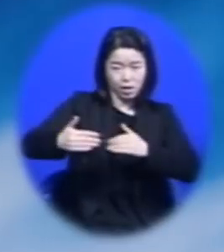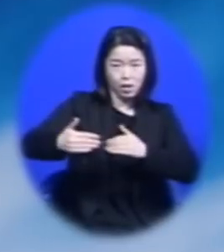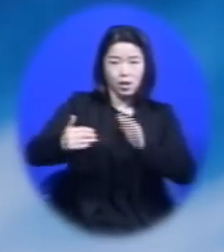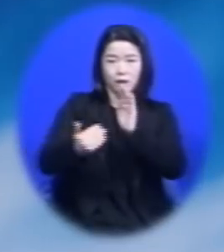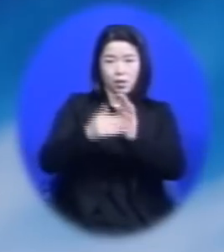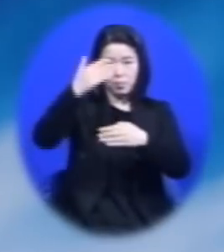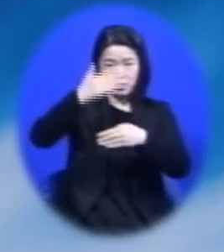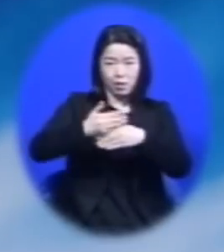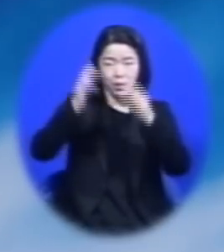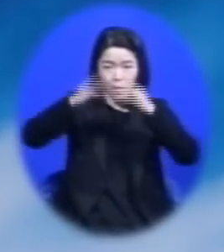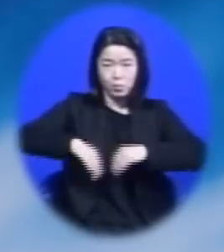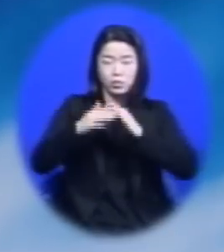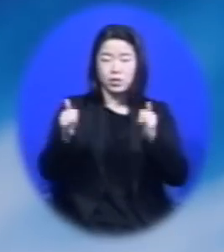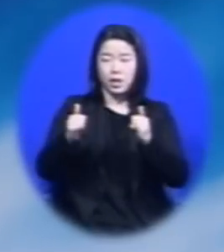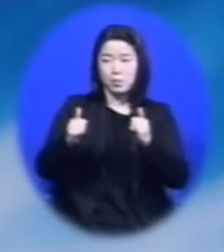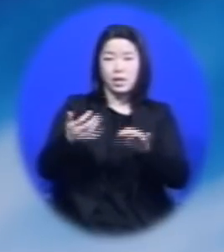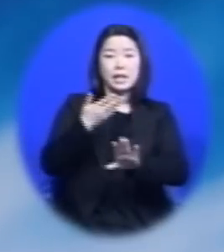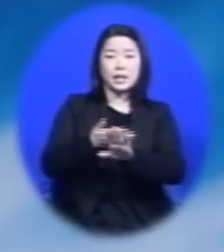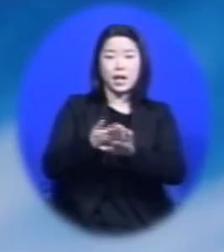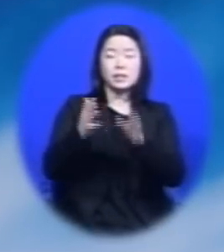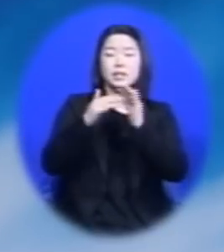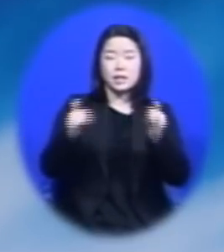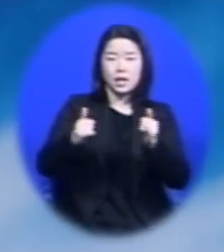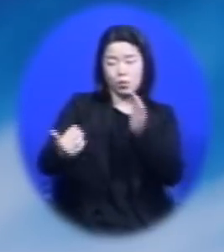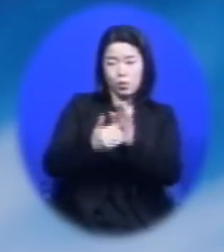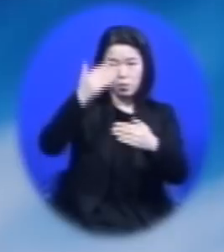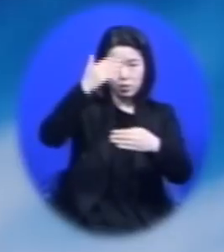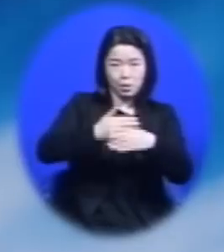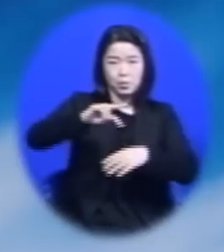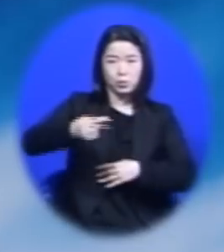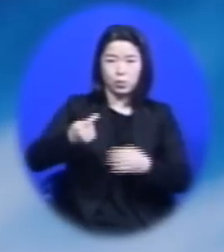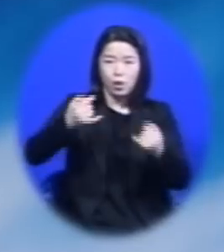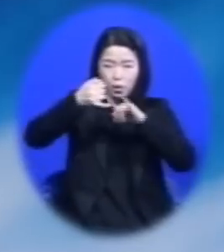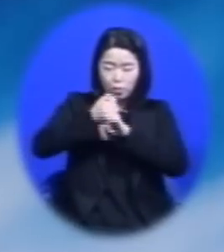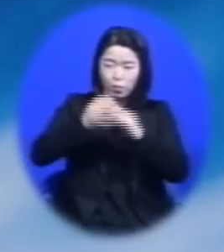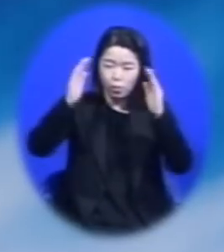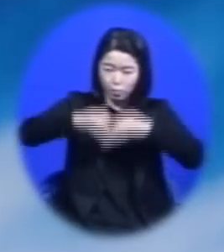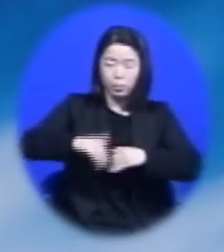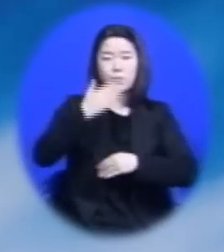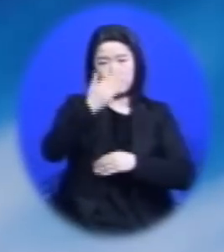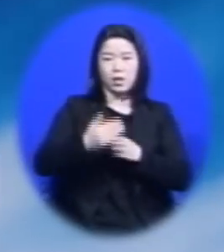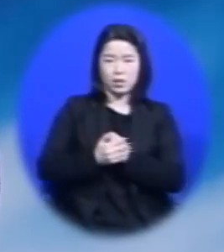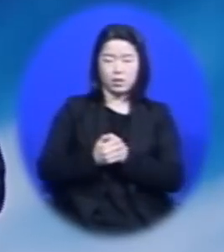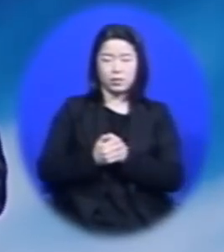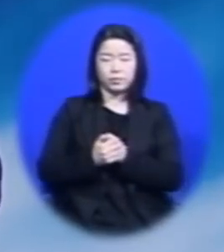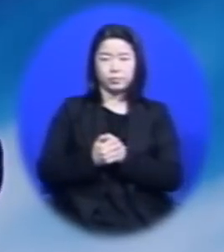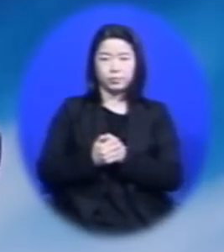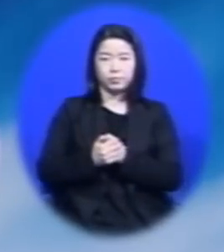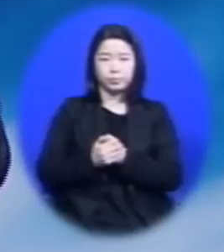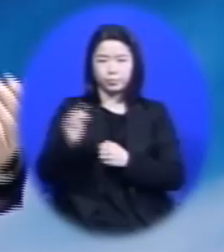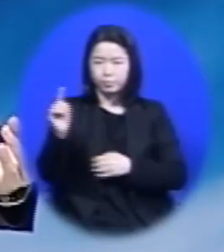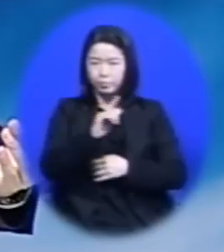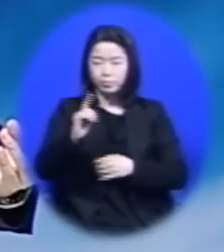허물어진 사람은 사람들과의 사이에 장벽도 반드시 허물어지게 돼 있어요